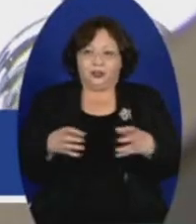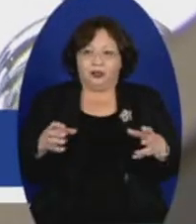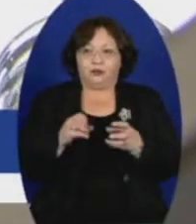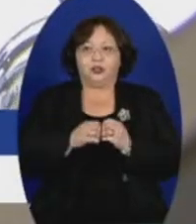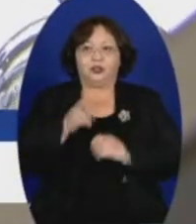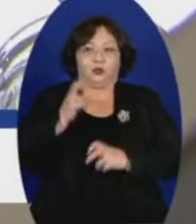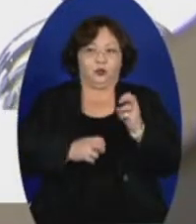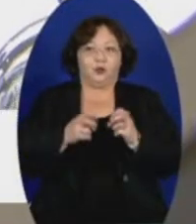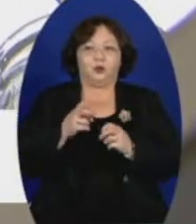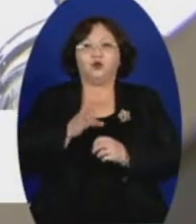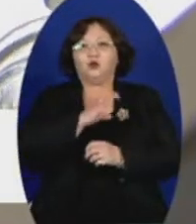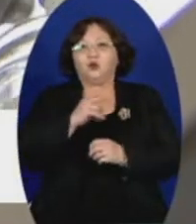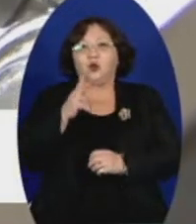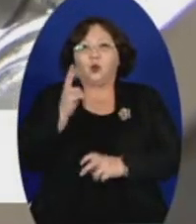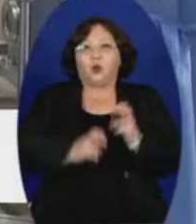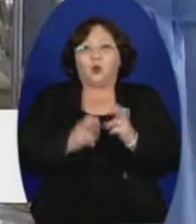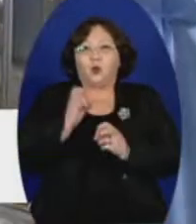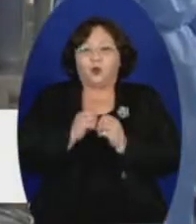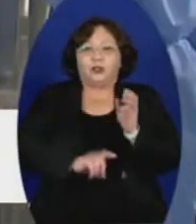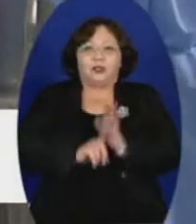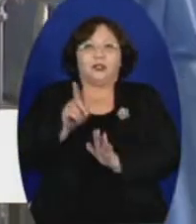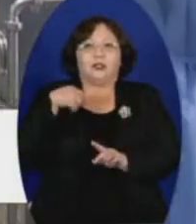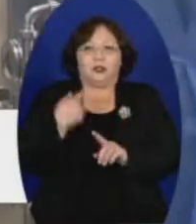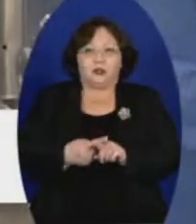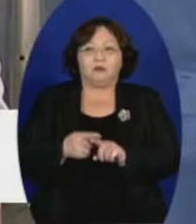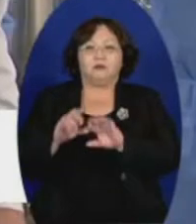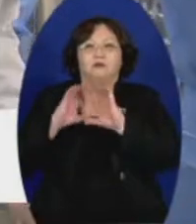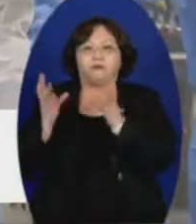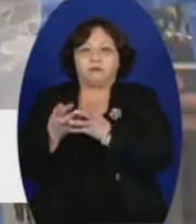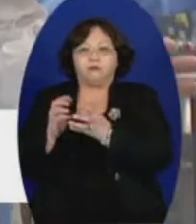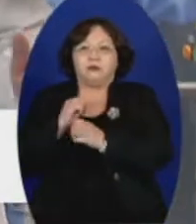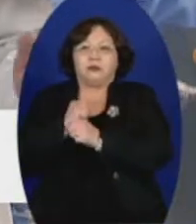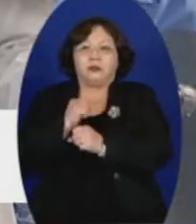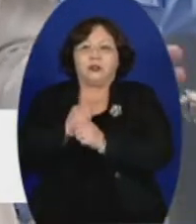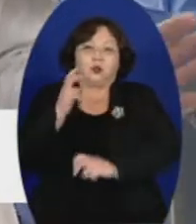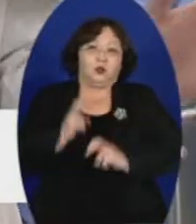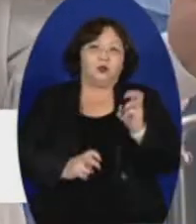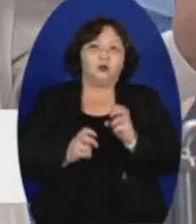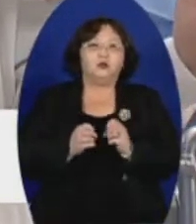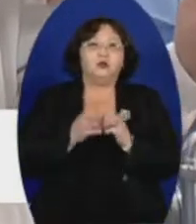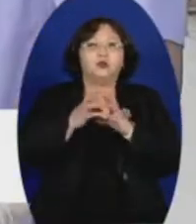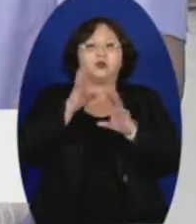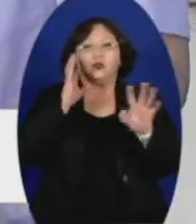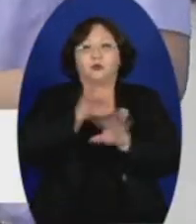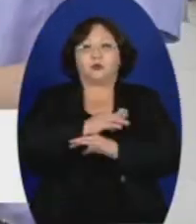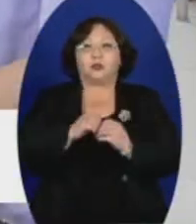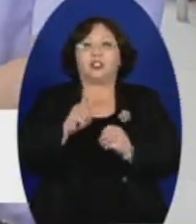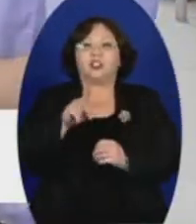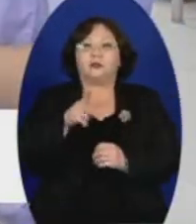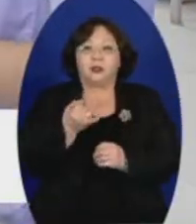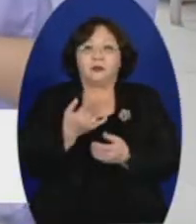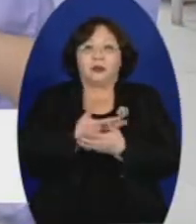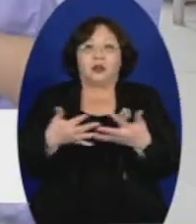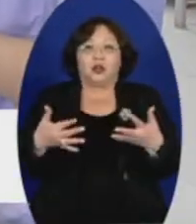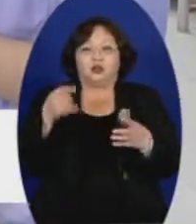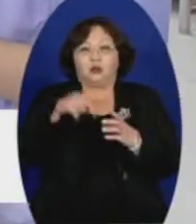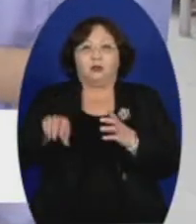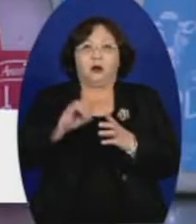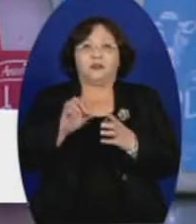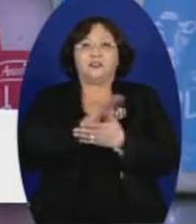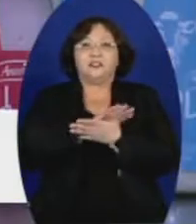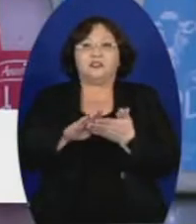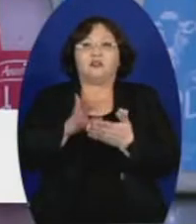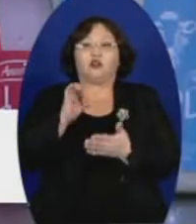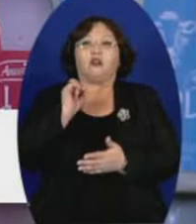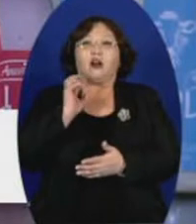үйлдвэрлэж байна. Сүв боловсруулалтаасаа эхлээд кластер хэлбрээр хөгжсөн энэ үйлдвэрийн бүтээгдэхүүн хими найрлаггүй цэвэр органик